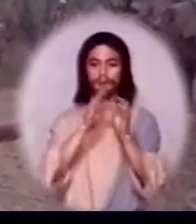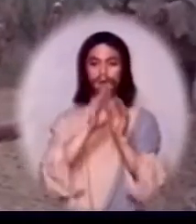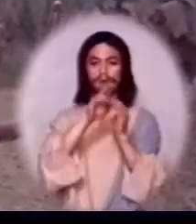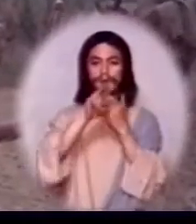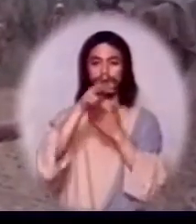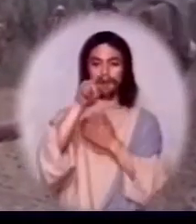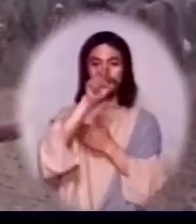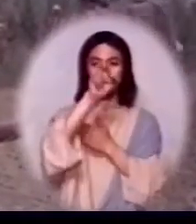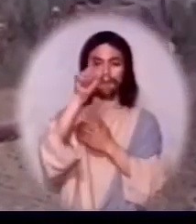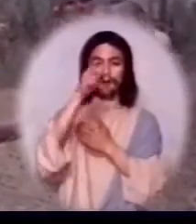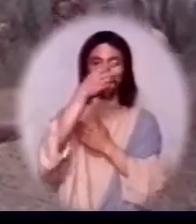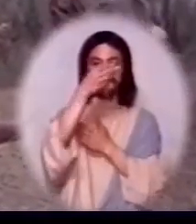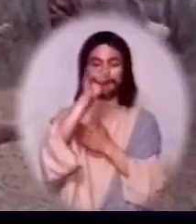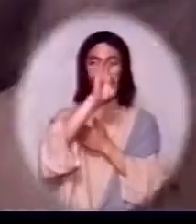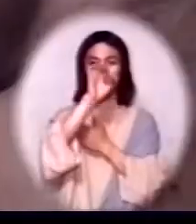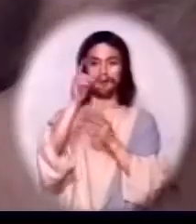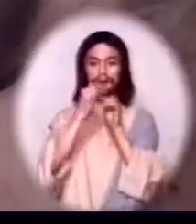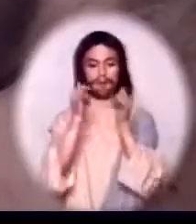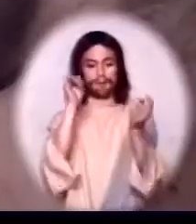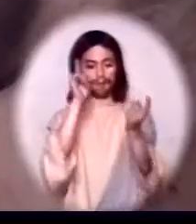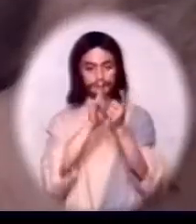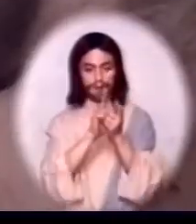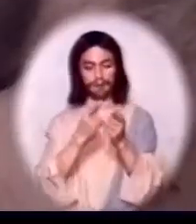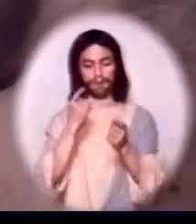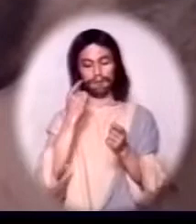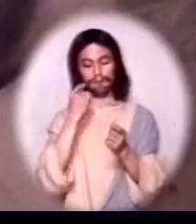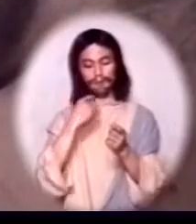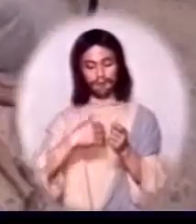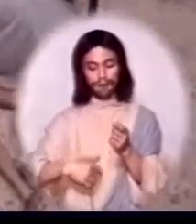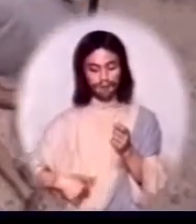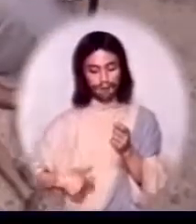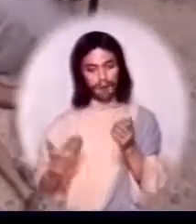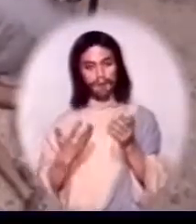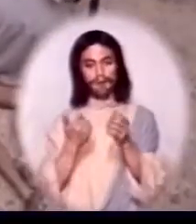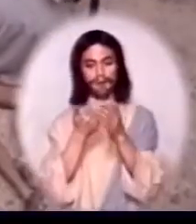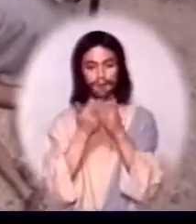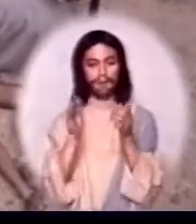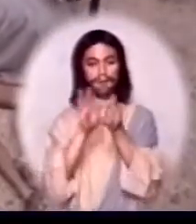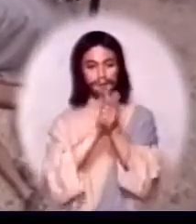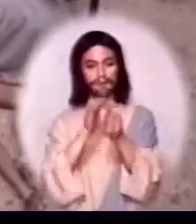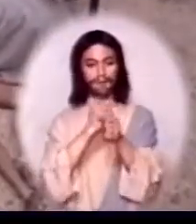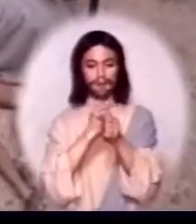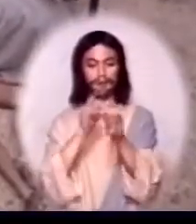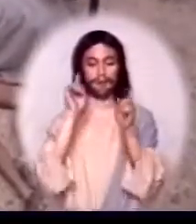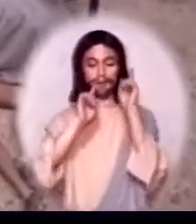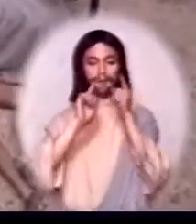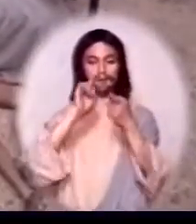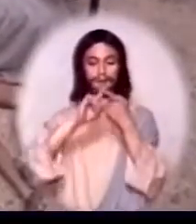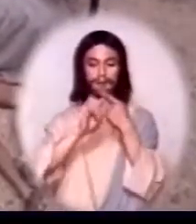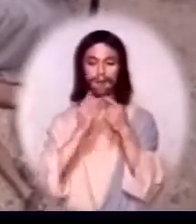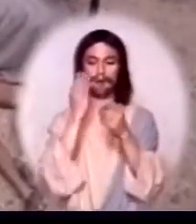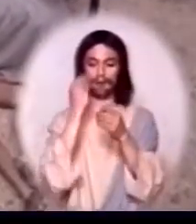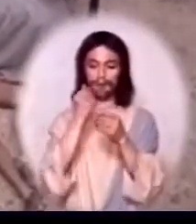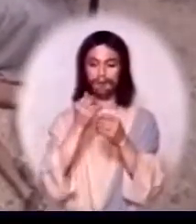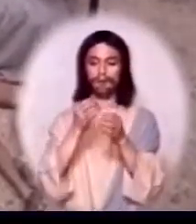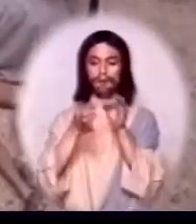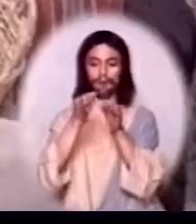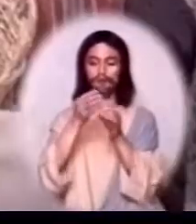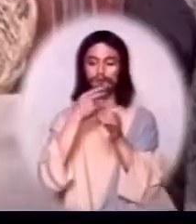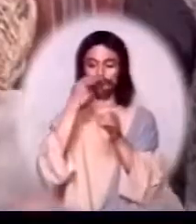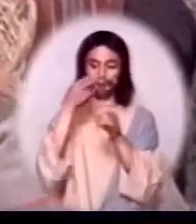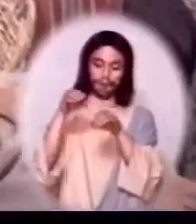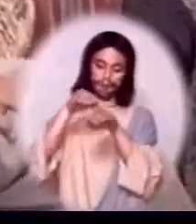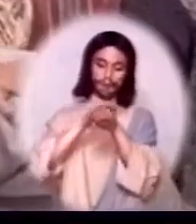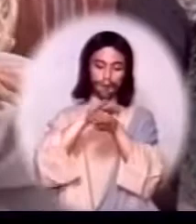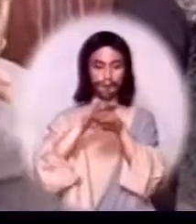한 사마리아인이 그 사람을 만나게 되었는데, 그를 보자 불쌍한 생각이 들었다. 사마리아인은 그의 상처에 기름과 포도주를